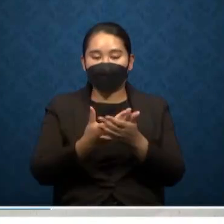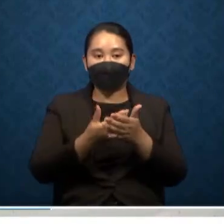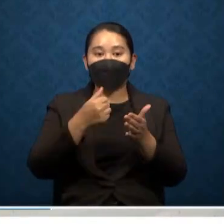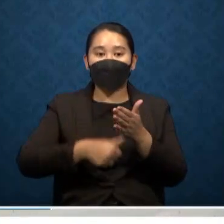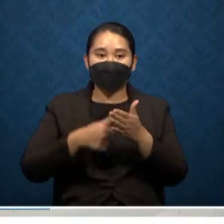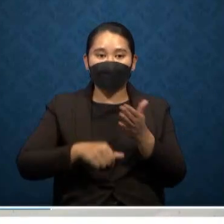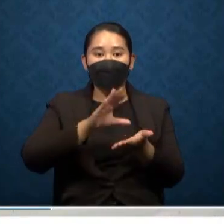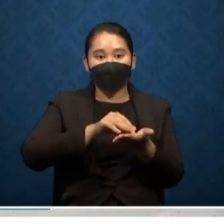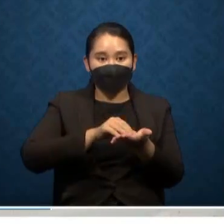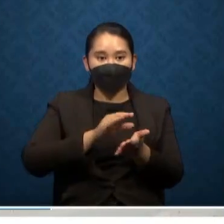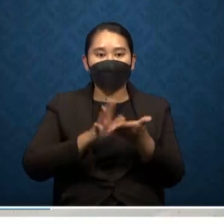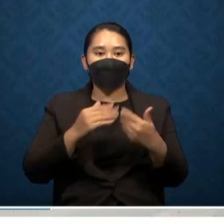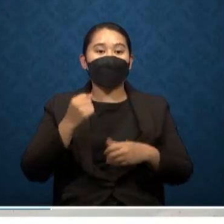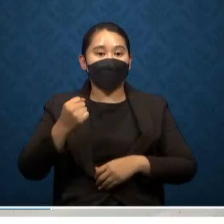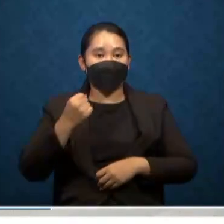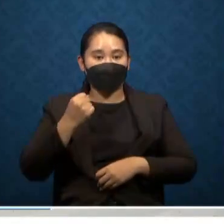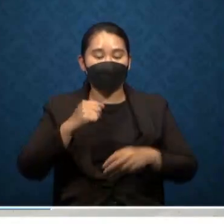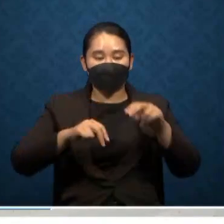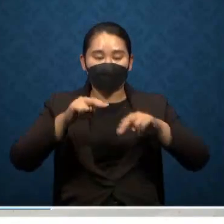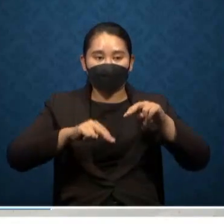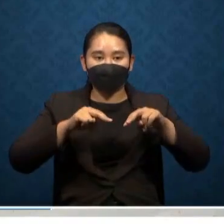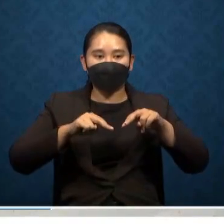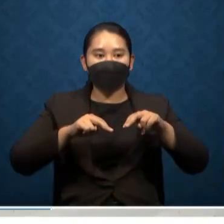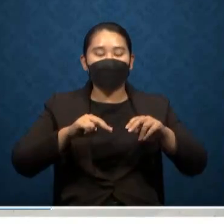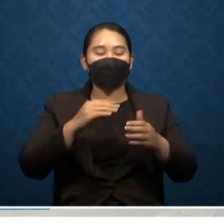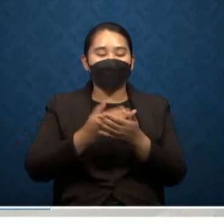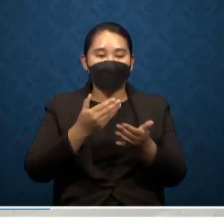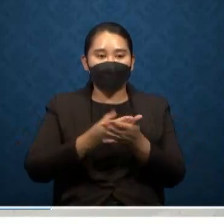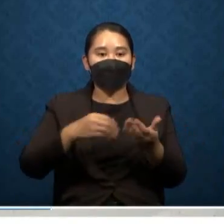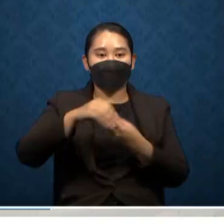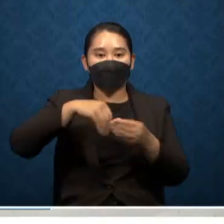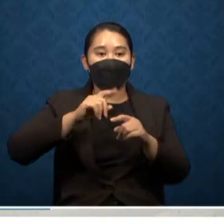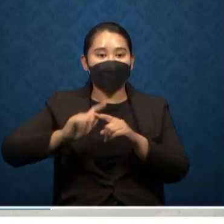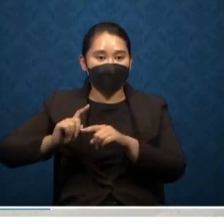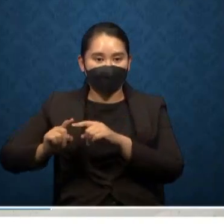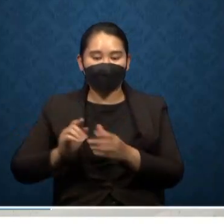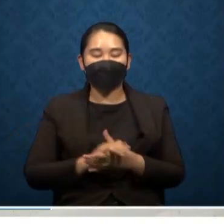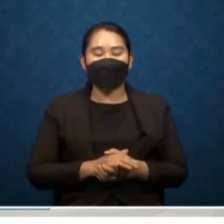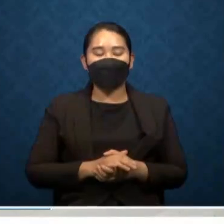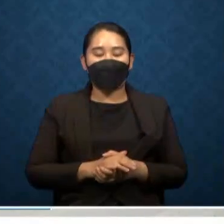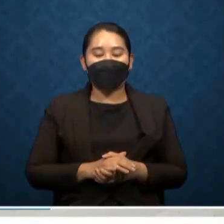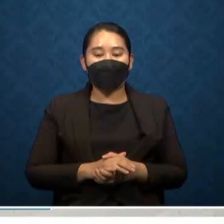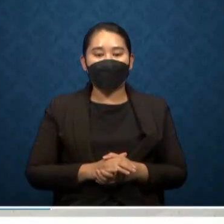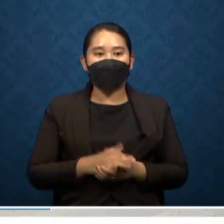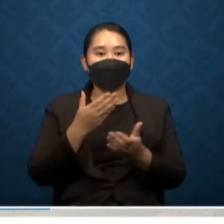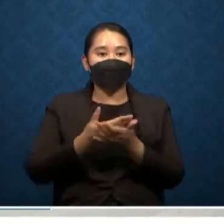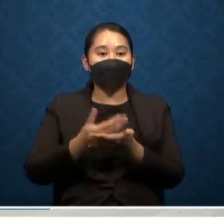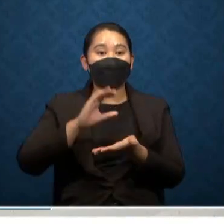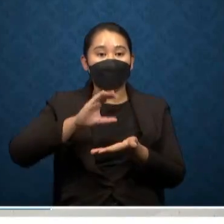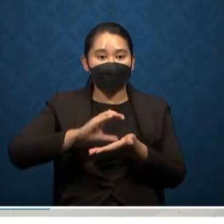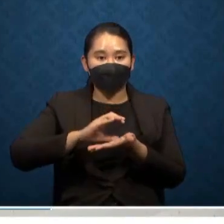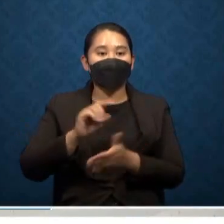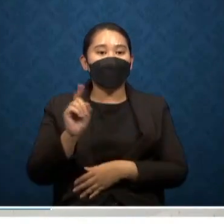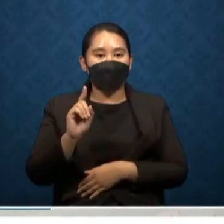เรื่องของการเข้มงวดในเรื่องของการไร้การใช้จ่ายซึ่งการใช้จ่ายนั้นตามวงเงินงบประมาณนั้นเ